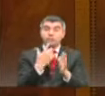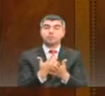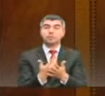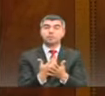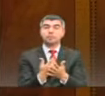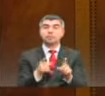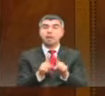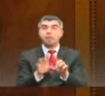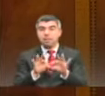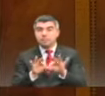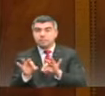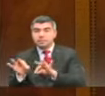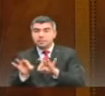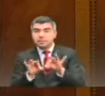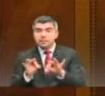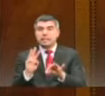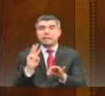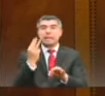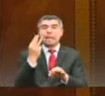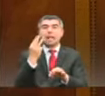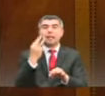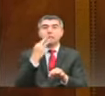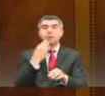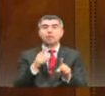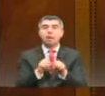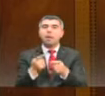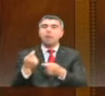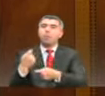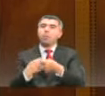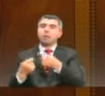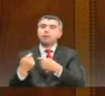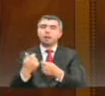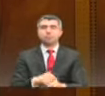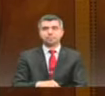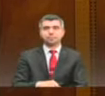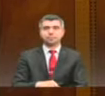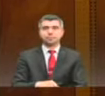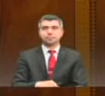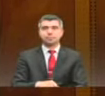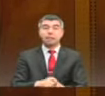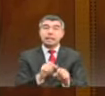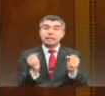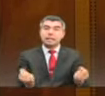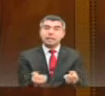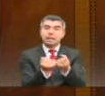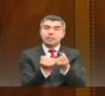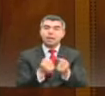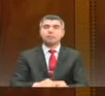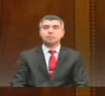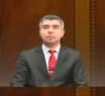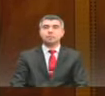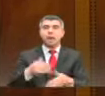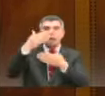محور تدبيري، والمحور الثالث هو الآن محور اقتصادي يهدف إلى التنمية.